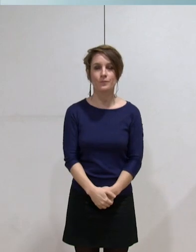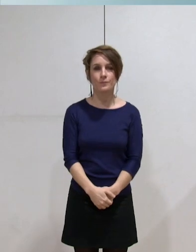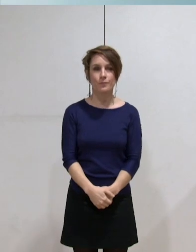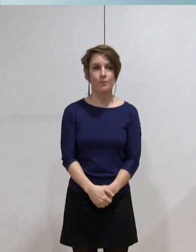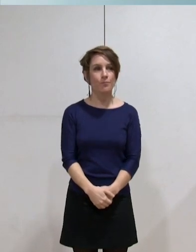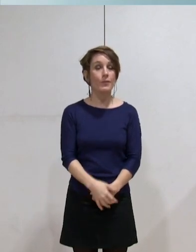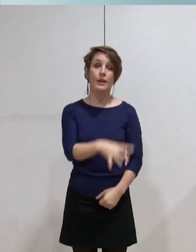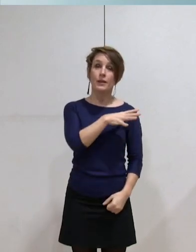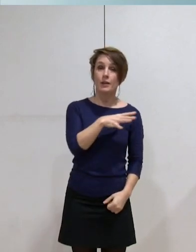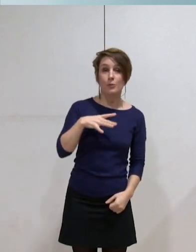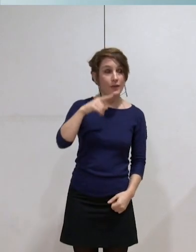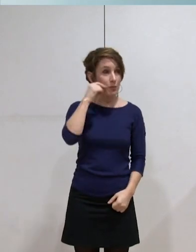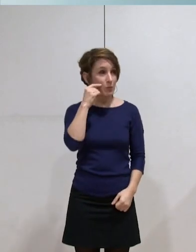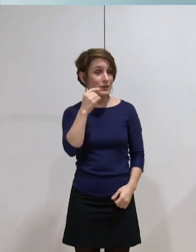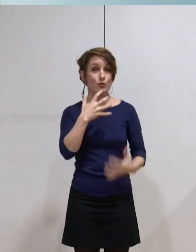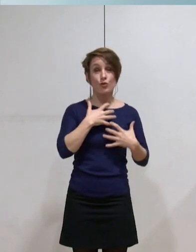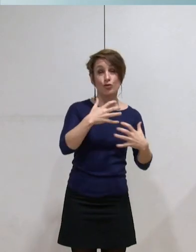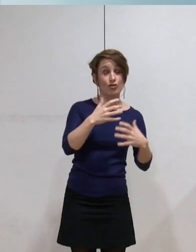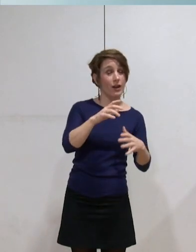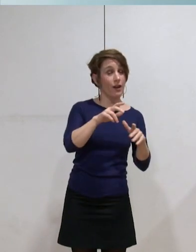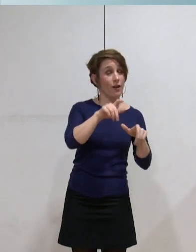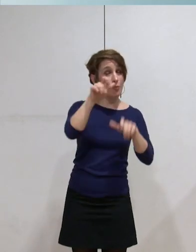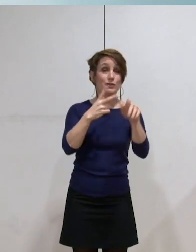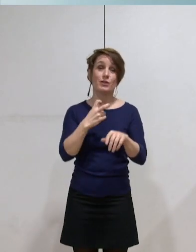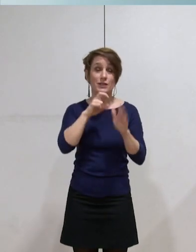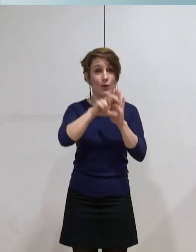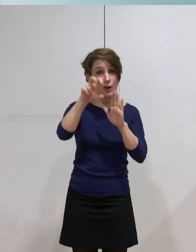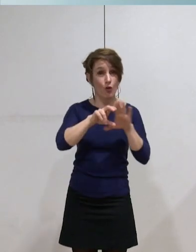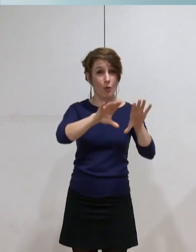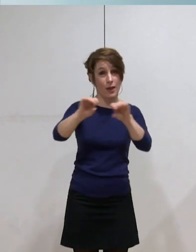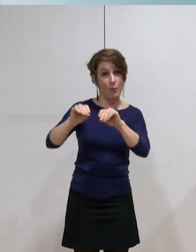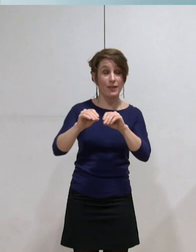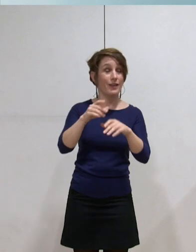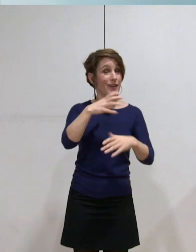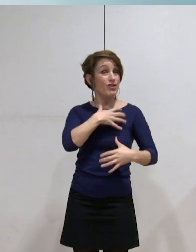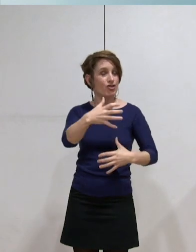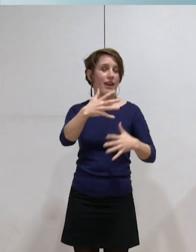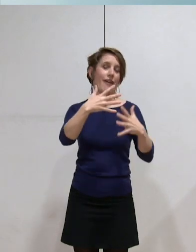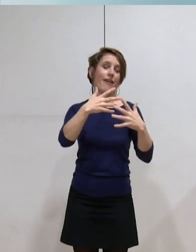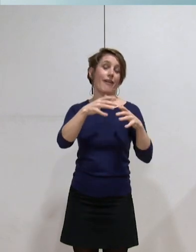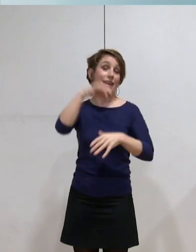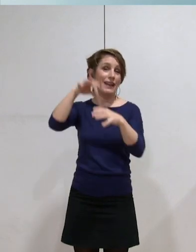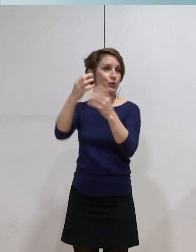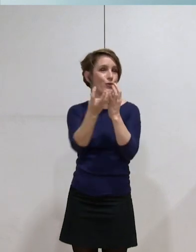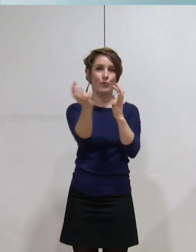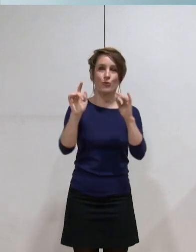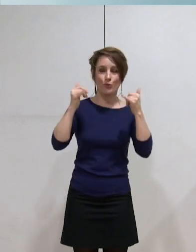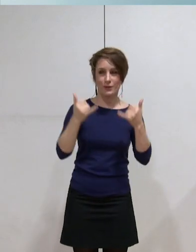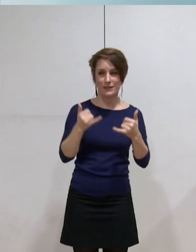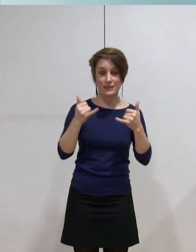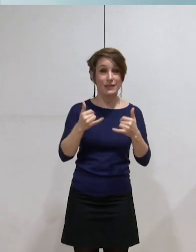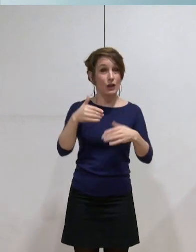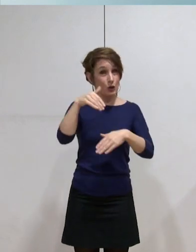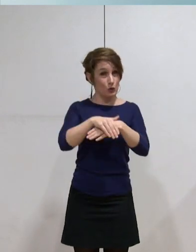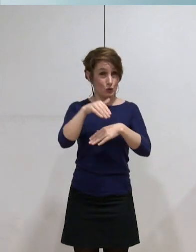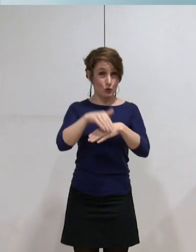Mesdames et Messieurs chers grenblois et chers Grenois et chers élus ici dans cette salle ce soir nous nous réunissons pour la 12e et